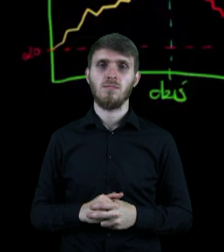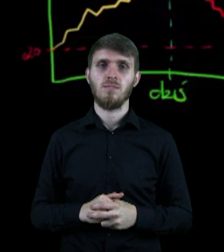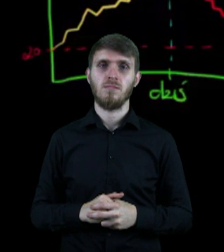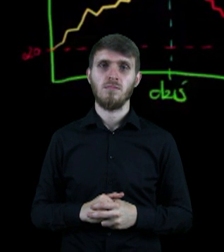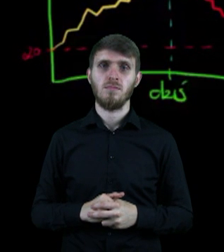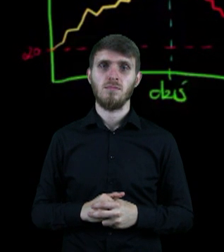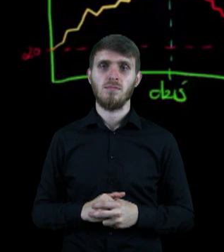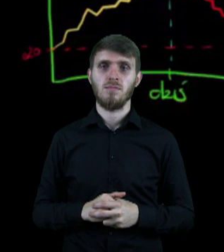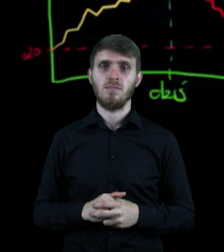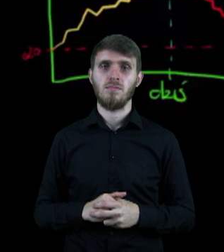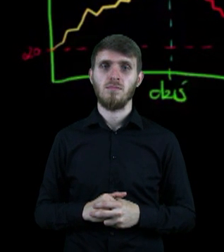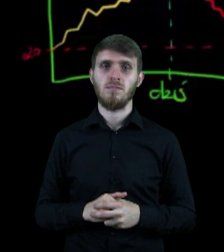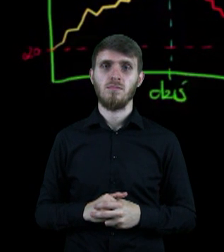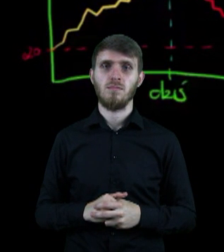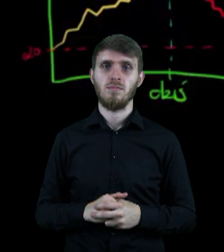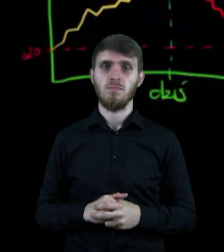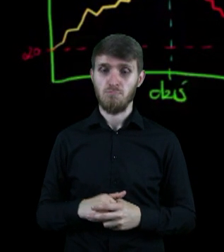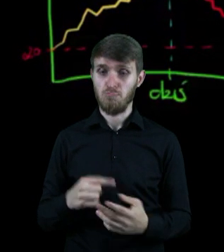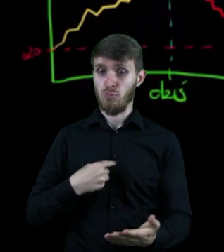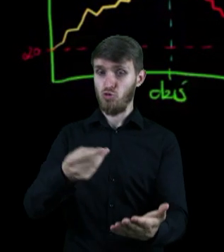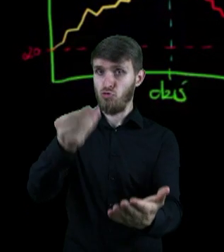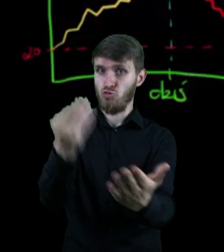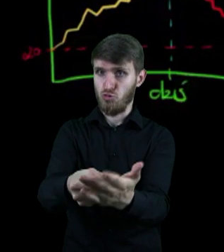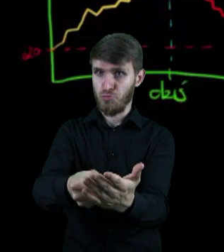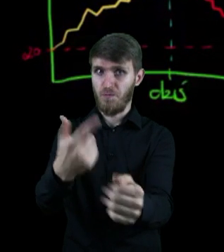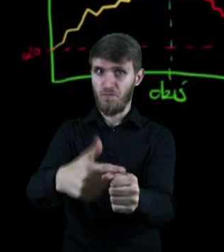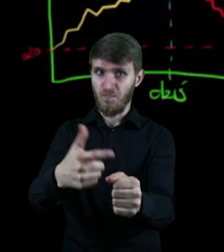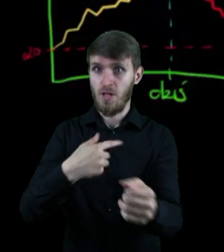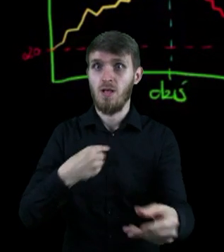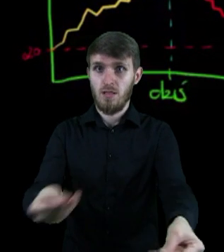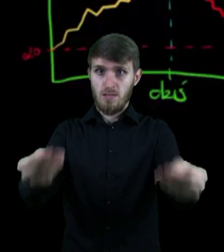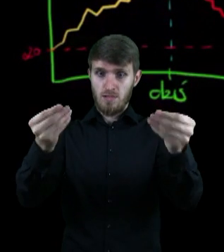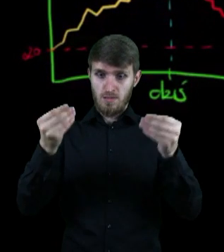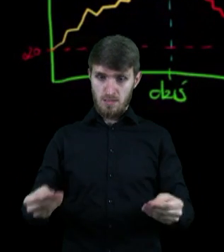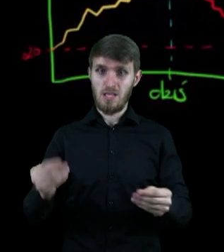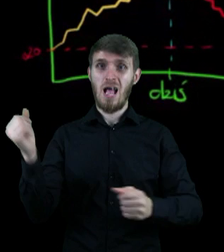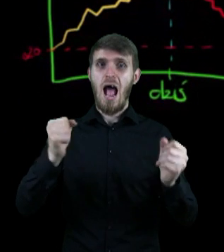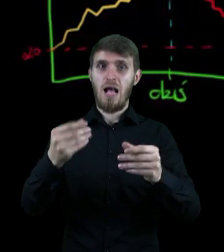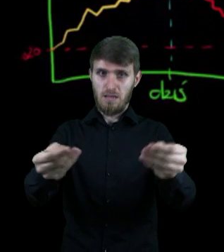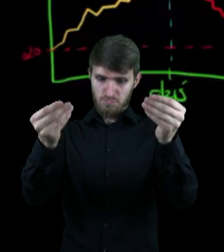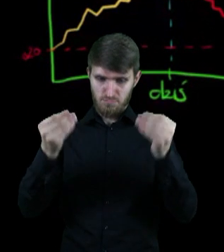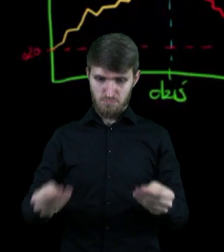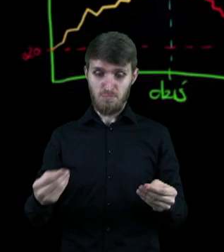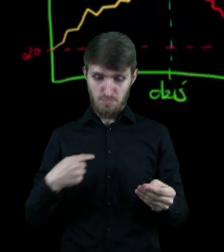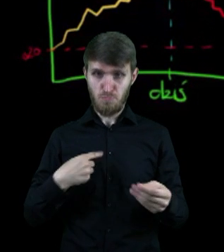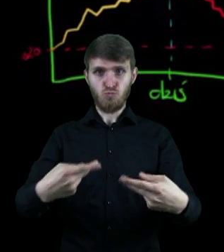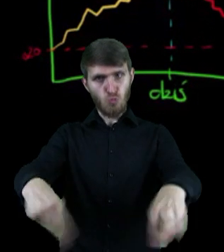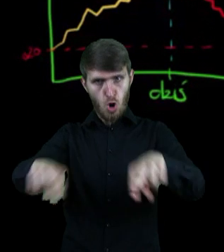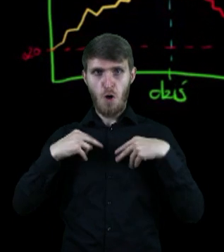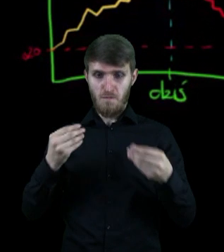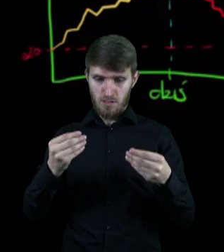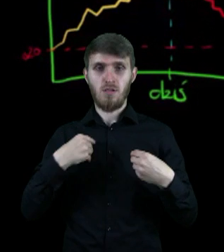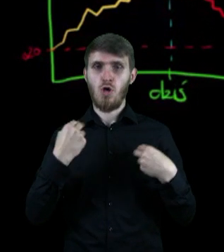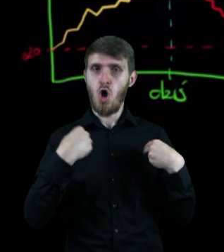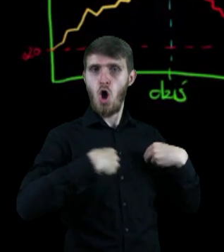właśnie po cenie tych 20 zł. Czyli dokonujecie kup na akcji. Po